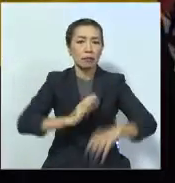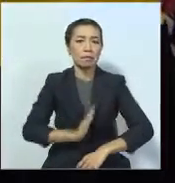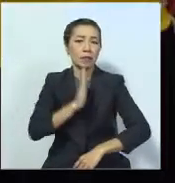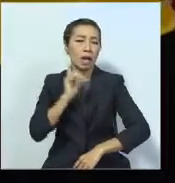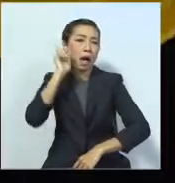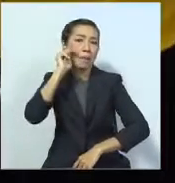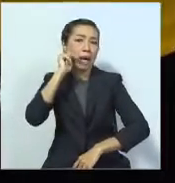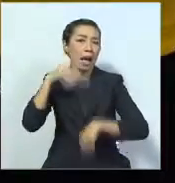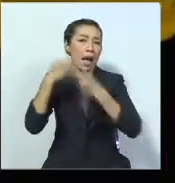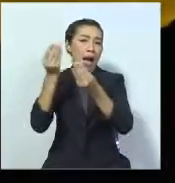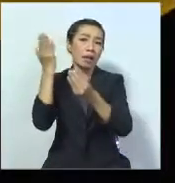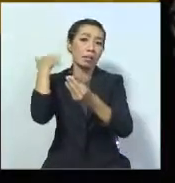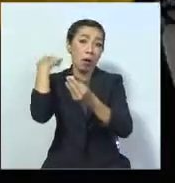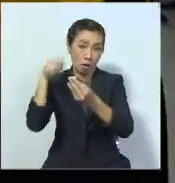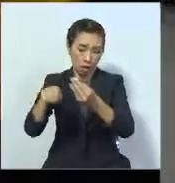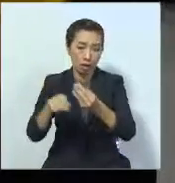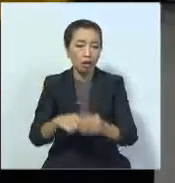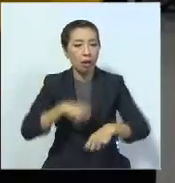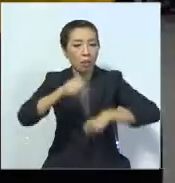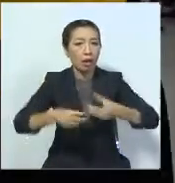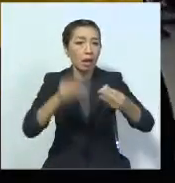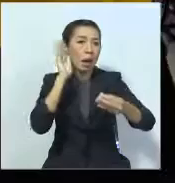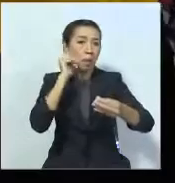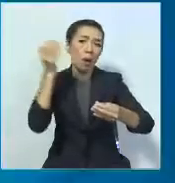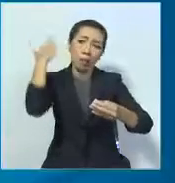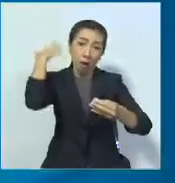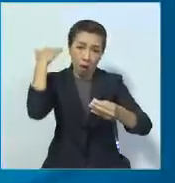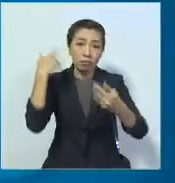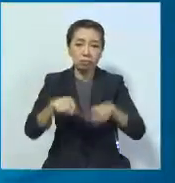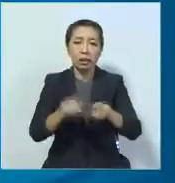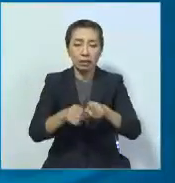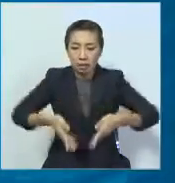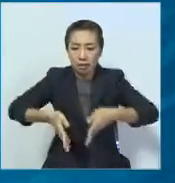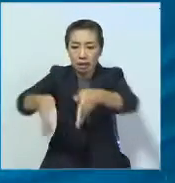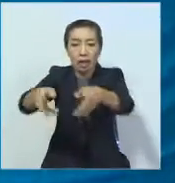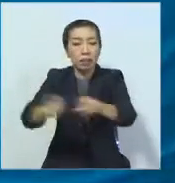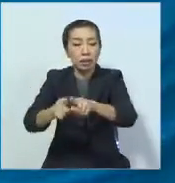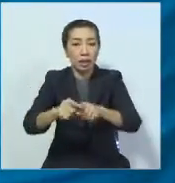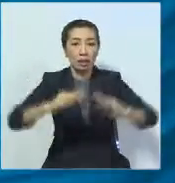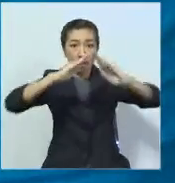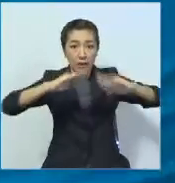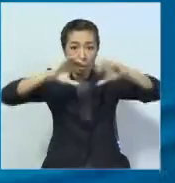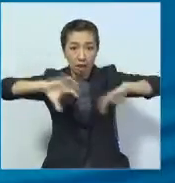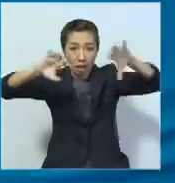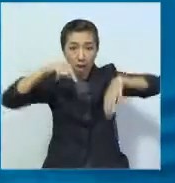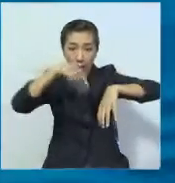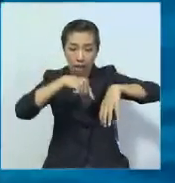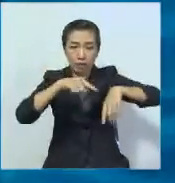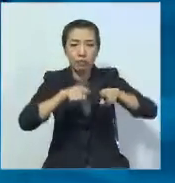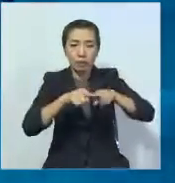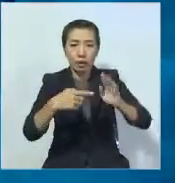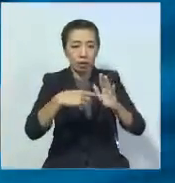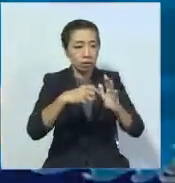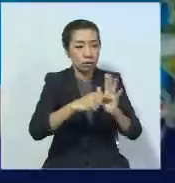ปั่นเพื่อแม่ Bike for Mom และปั่นเพื่อพ่อ Bike for Dad โดยใช้เส้นทางออกจากหน้าศาลากลางจังหวัดสระบุรีหลัง